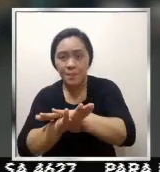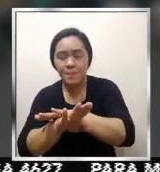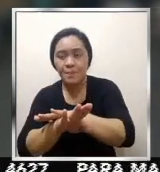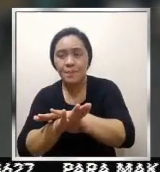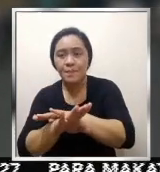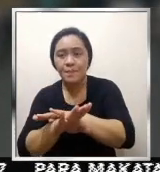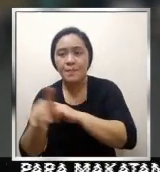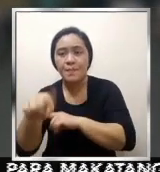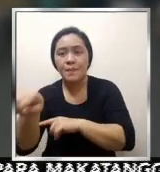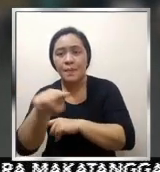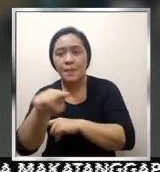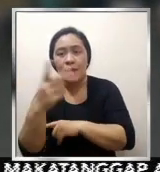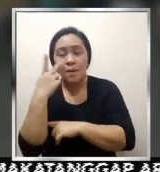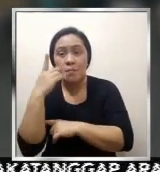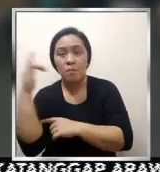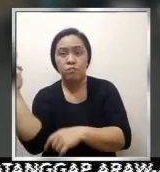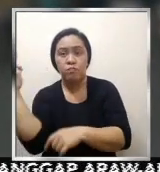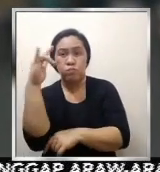paliparan.